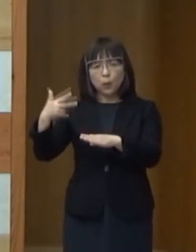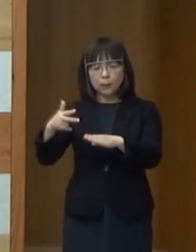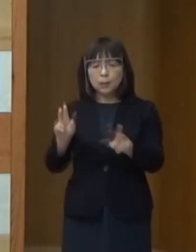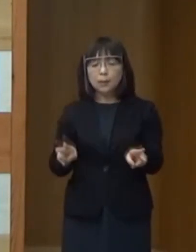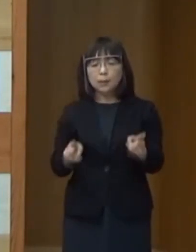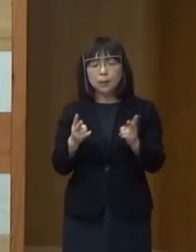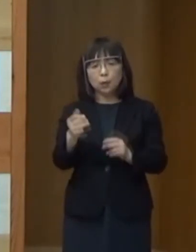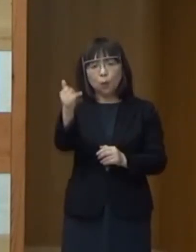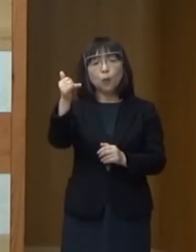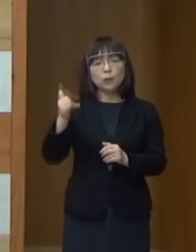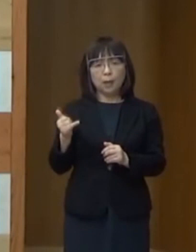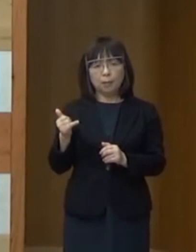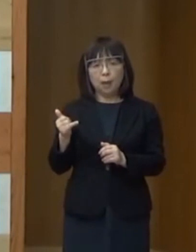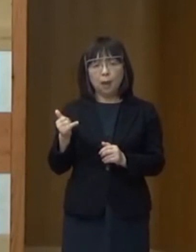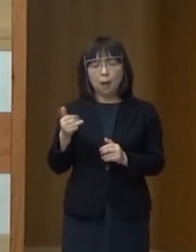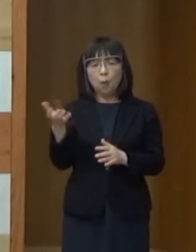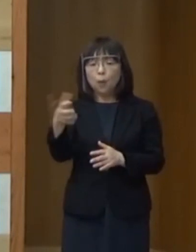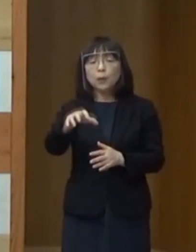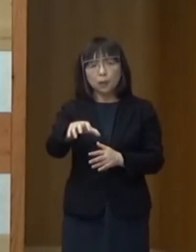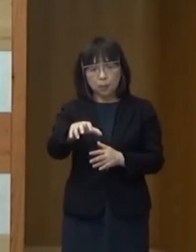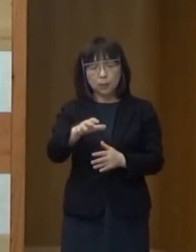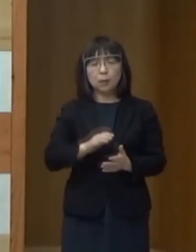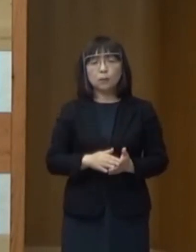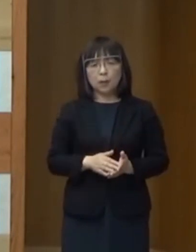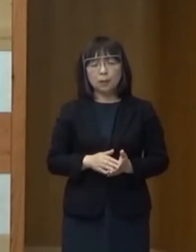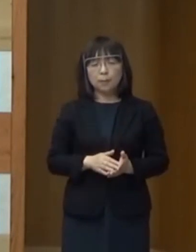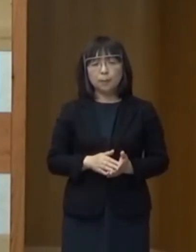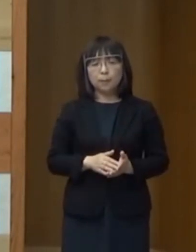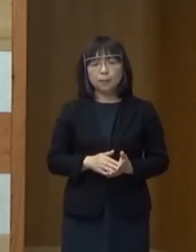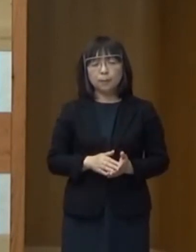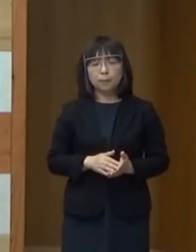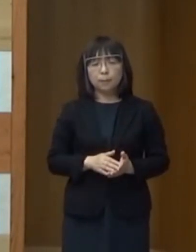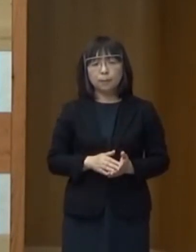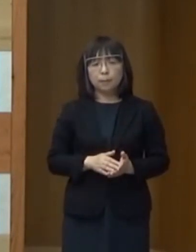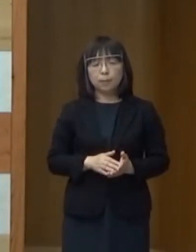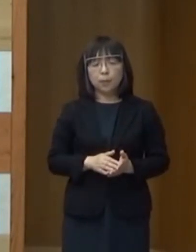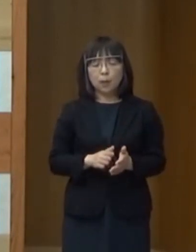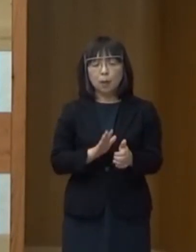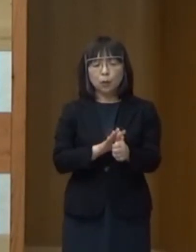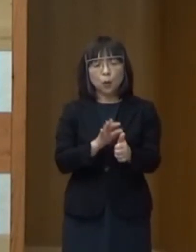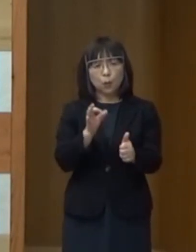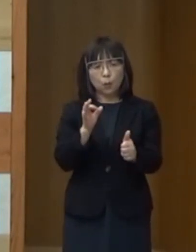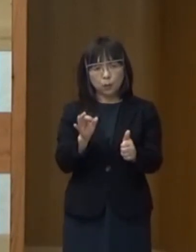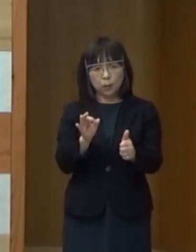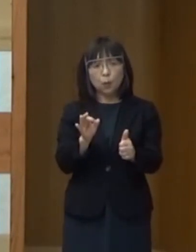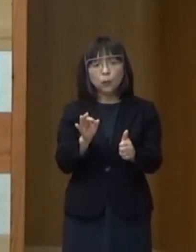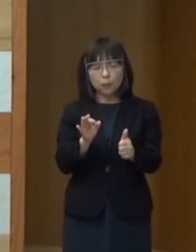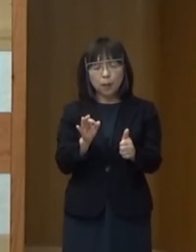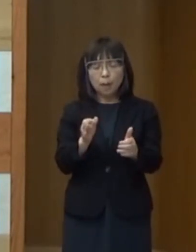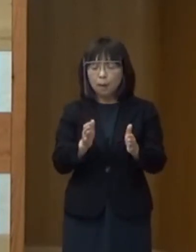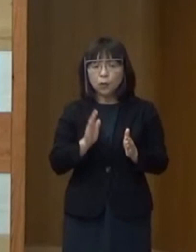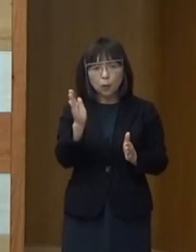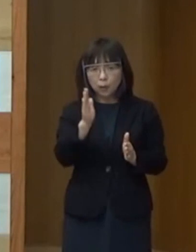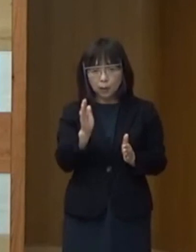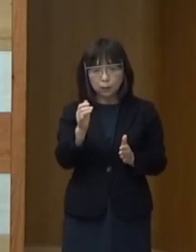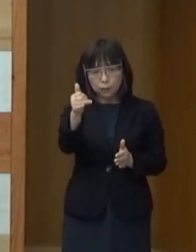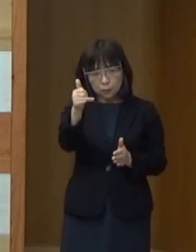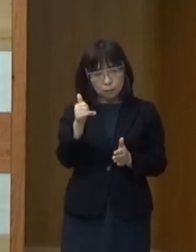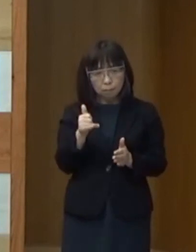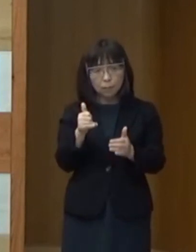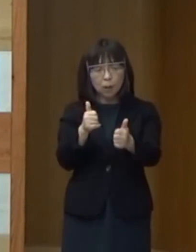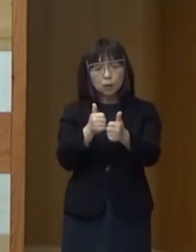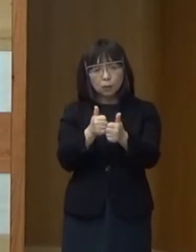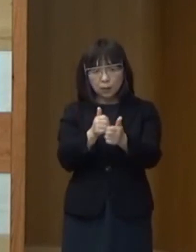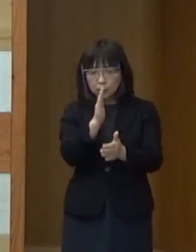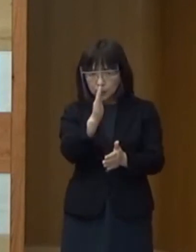用のコールセンターを開設しておりますので、この協力金を含めお気軽にご相談いただきたいと思